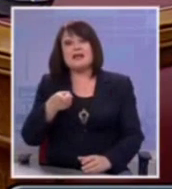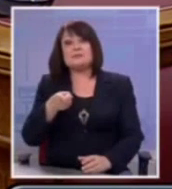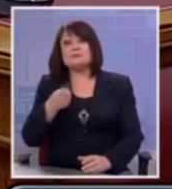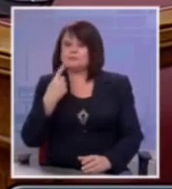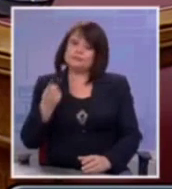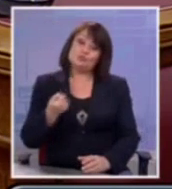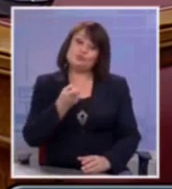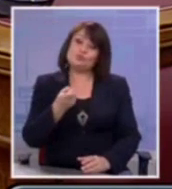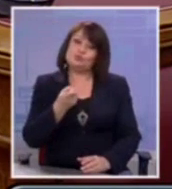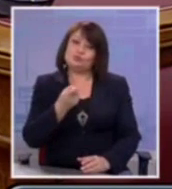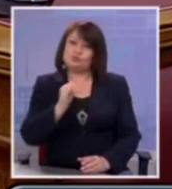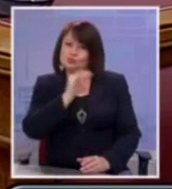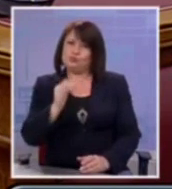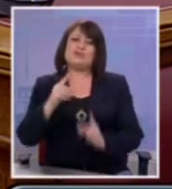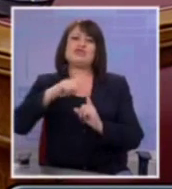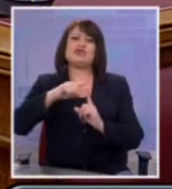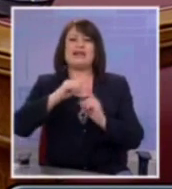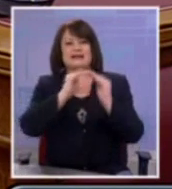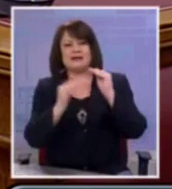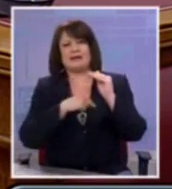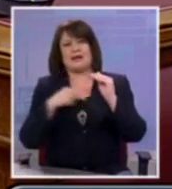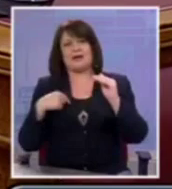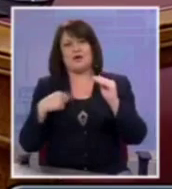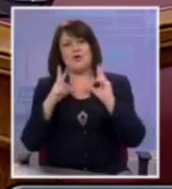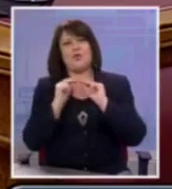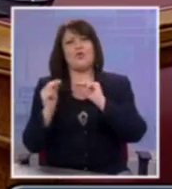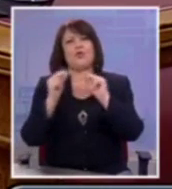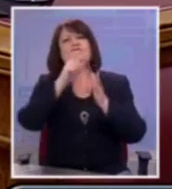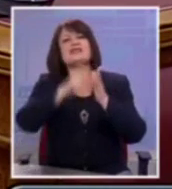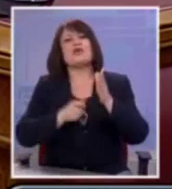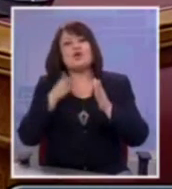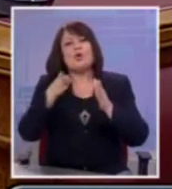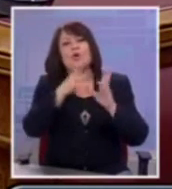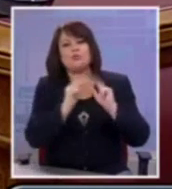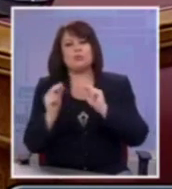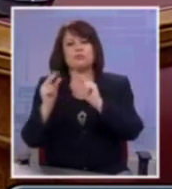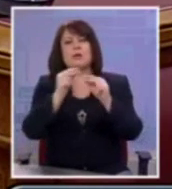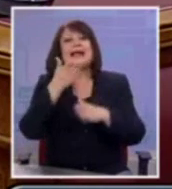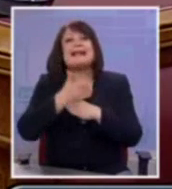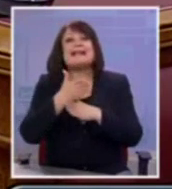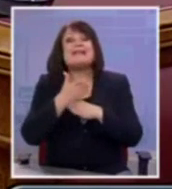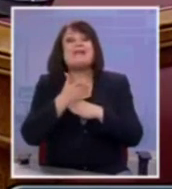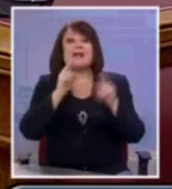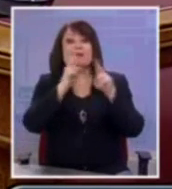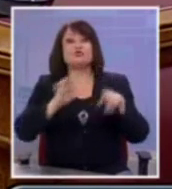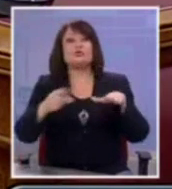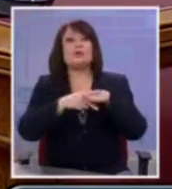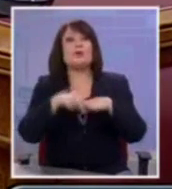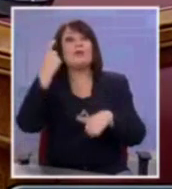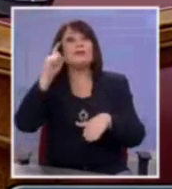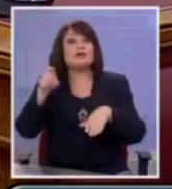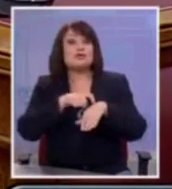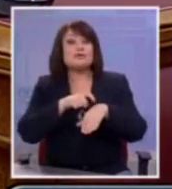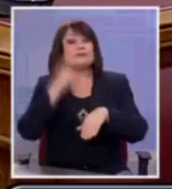στέλνοντας τον υπαρχηγό του, τον Τζορτζάνι, συνομιλίες σε κάποια ξενοδοχεία. Αυτό δεν το ξέρει κανείς στο Διεθνές Ζωματικό Ταμείο μέχρι